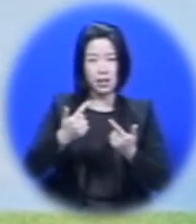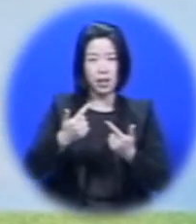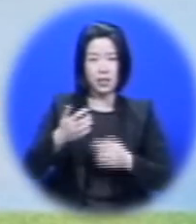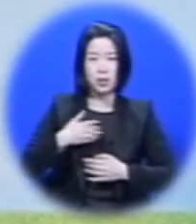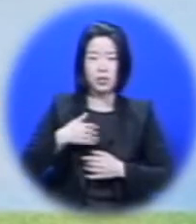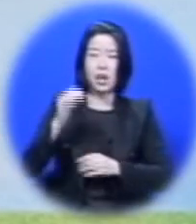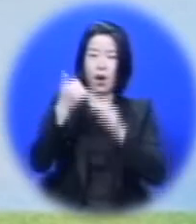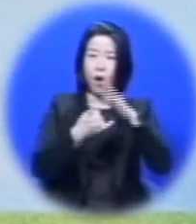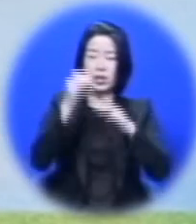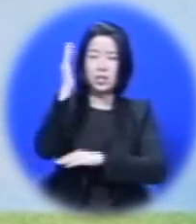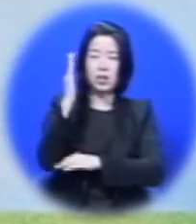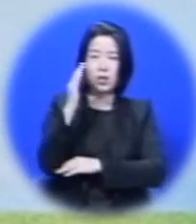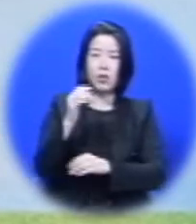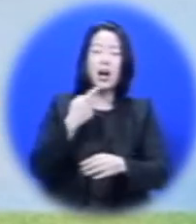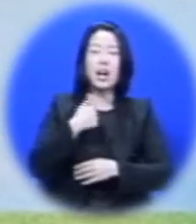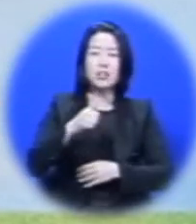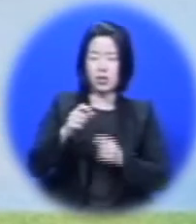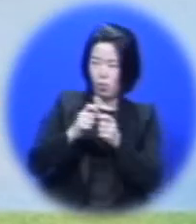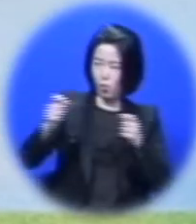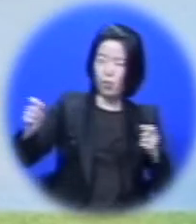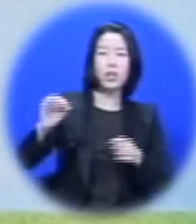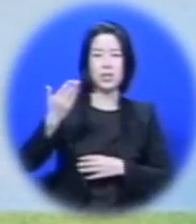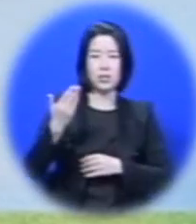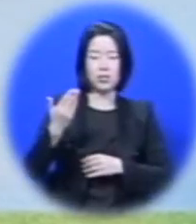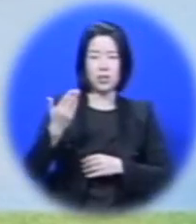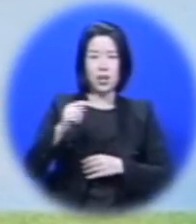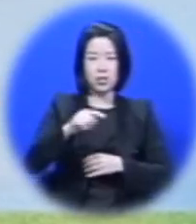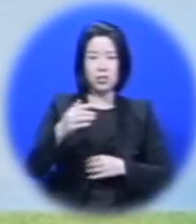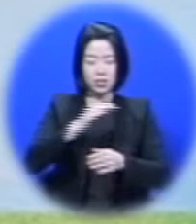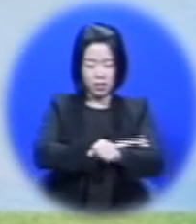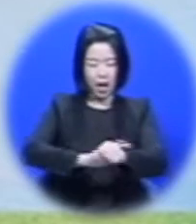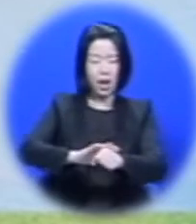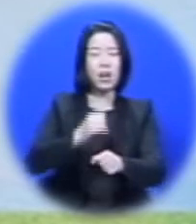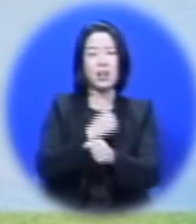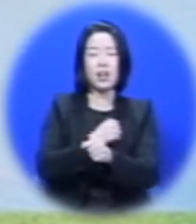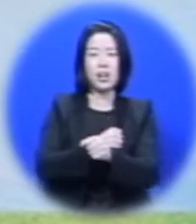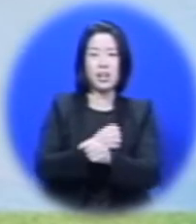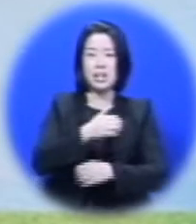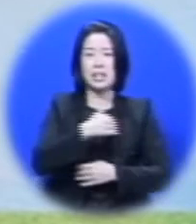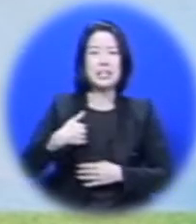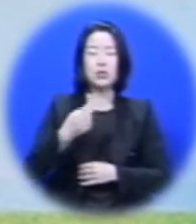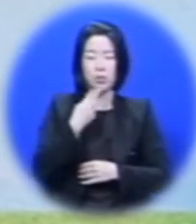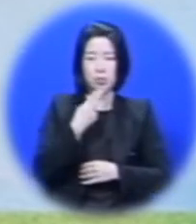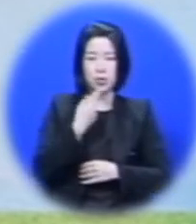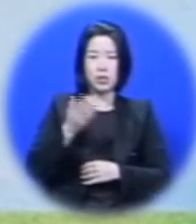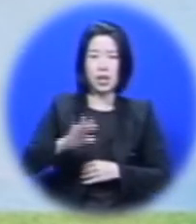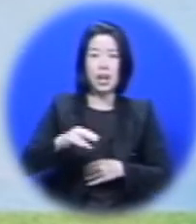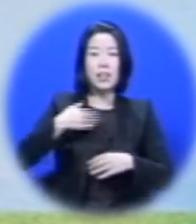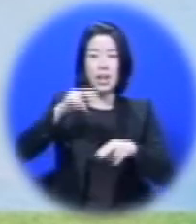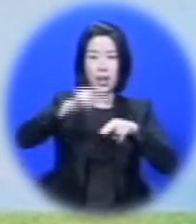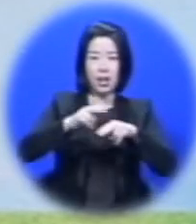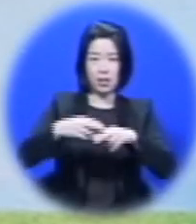꽤 오래됐습니다. 어린이들 앞에 설교를 잘할 자신도 별로 없고 그런데 직책상 제가 해야 된다는